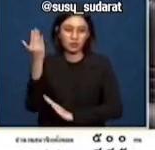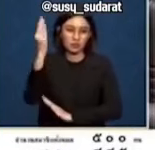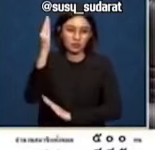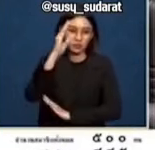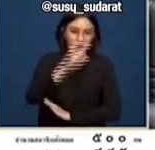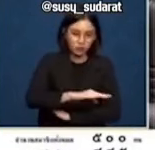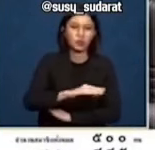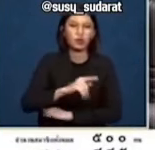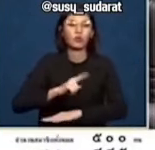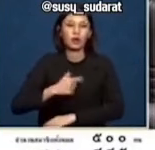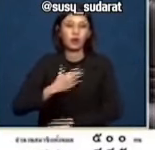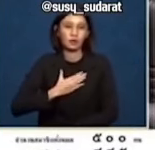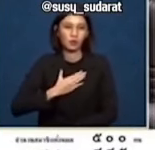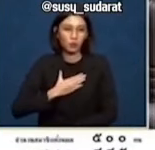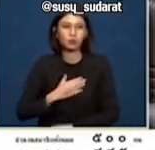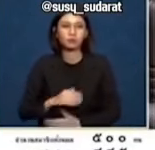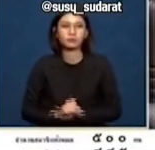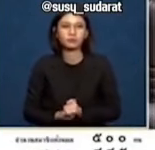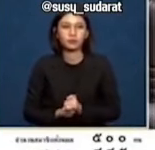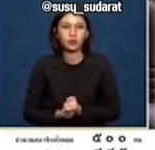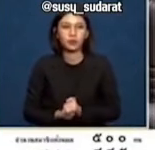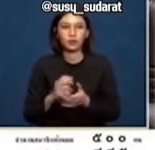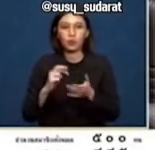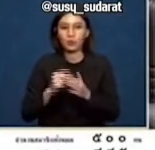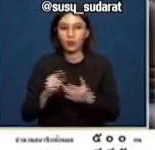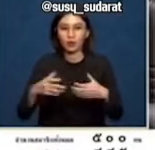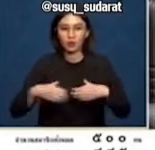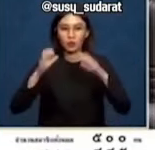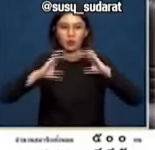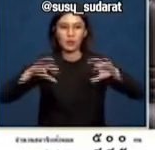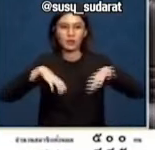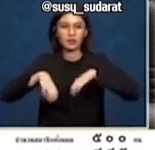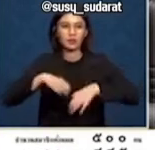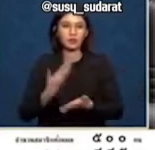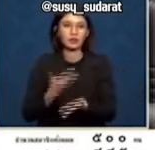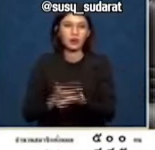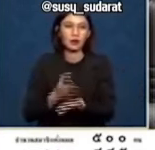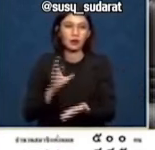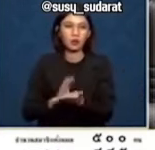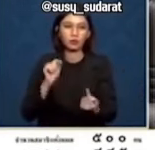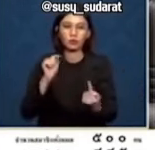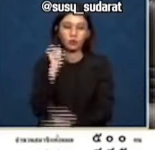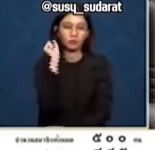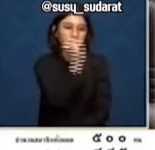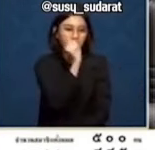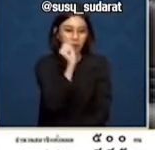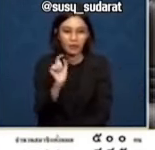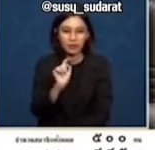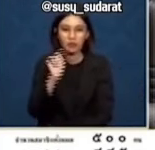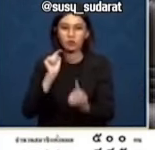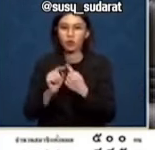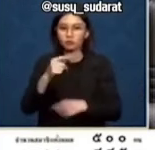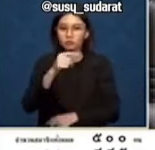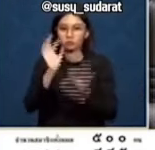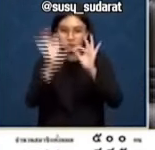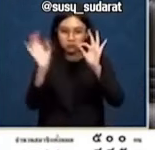ามพวานนะซึ่งตอนนี้ไม่ได้อยู่พรรคก้าวไกลแล้วแต่ก็เอาเนื้อเพลงเนี่ยเอาไปล้อในสภาด้วยจ